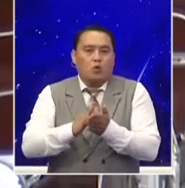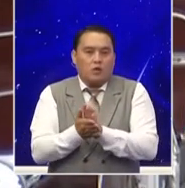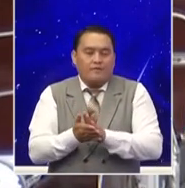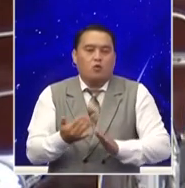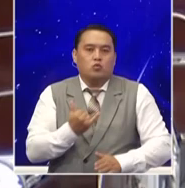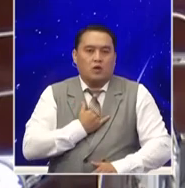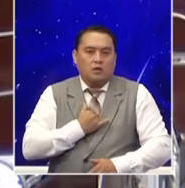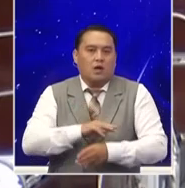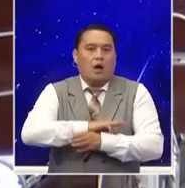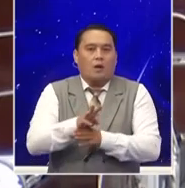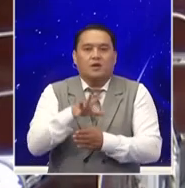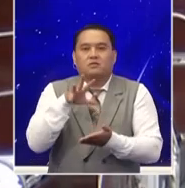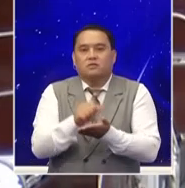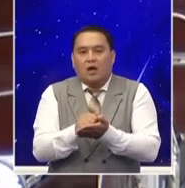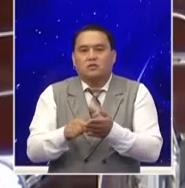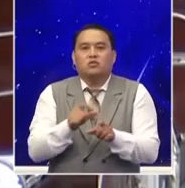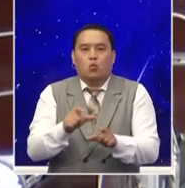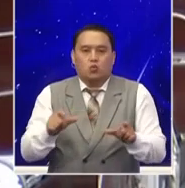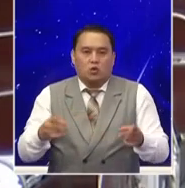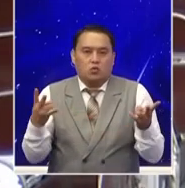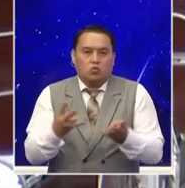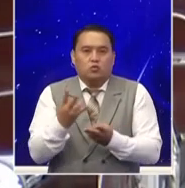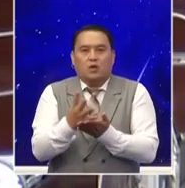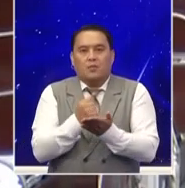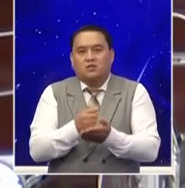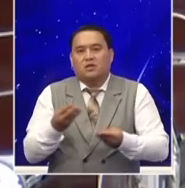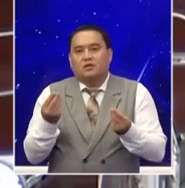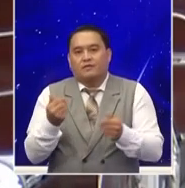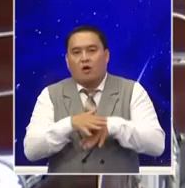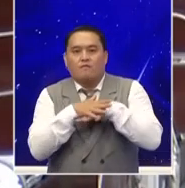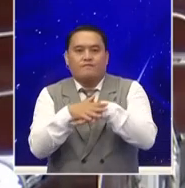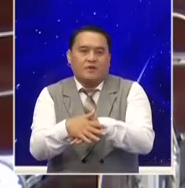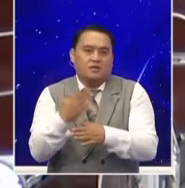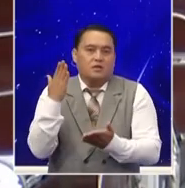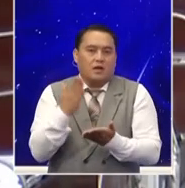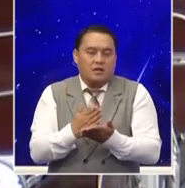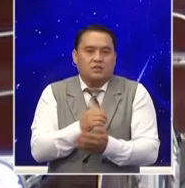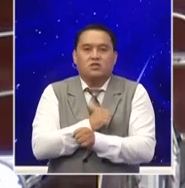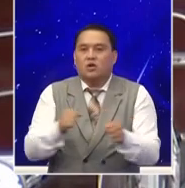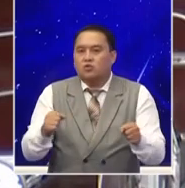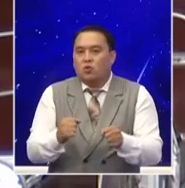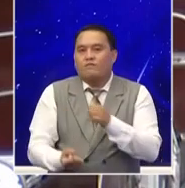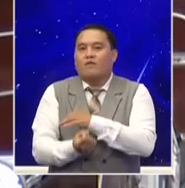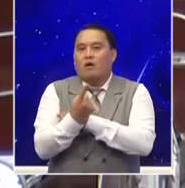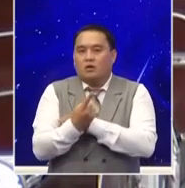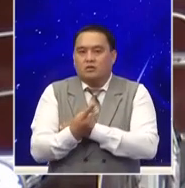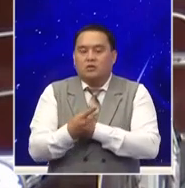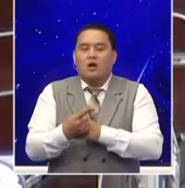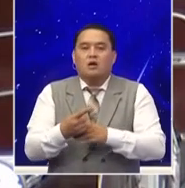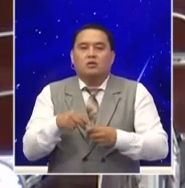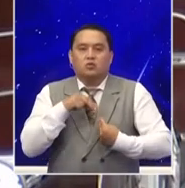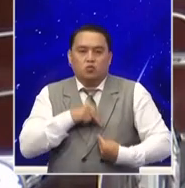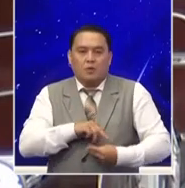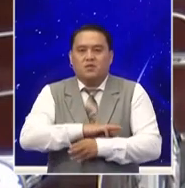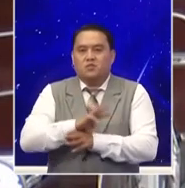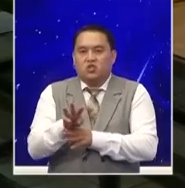задача – это обеспечить занятость граждан. Необходимые ресурсы выделены, все инструменты есть. Нельзя допустить возникновения дисбаланса на рынке